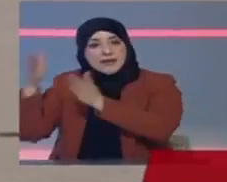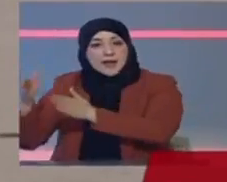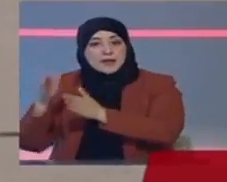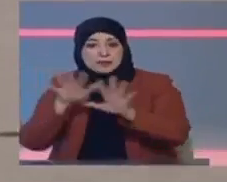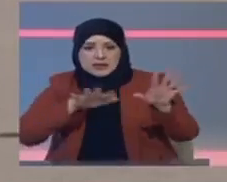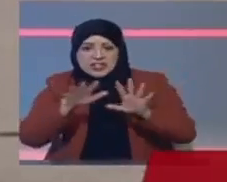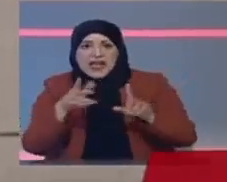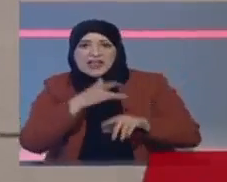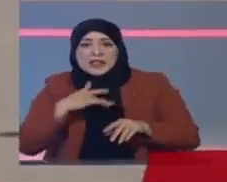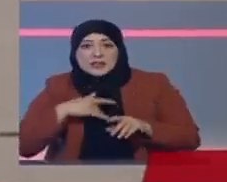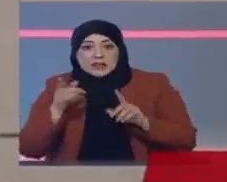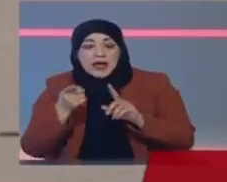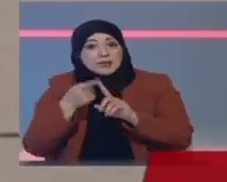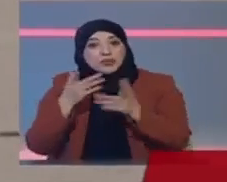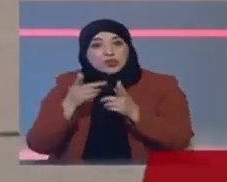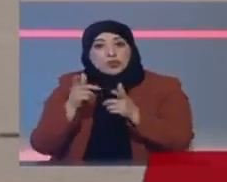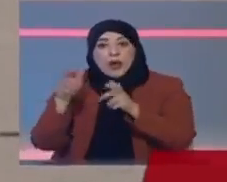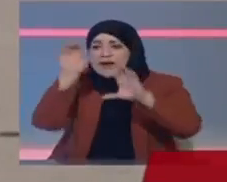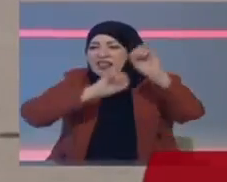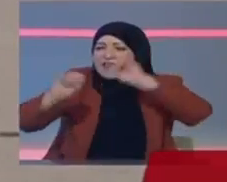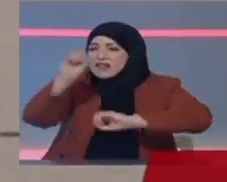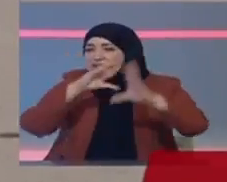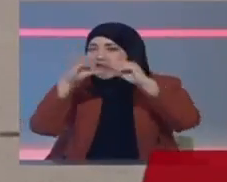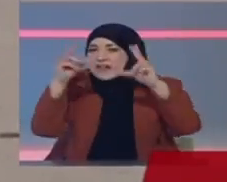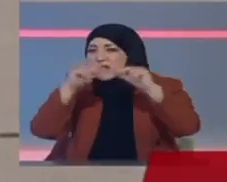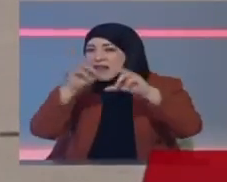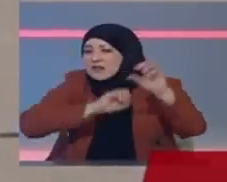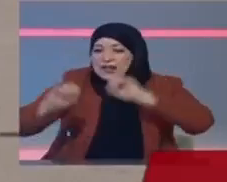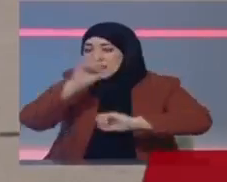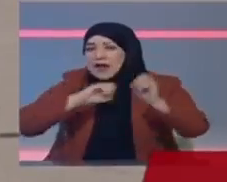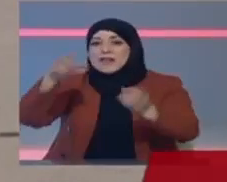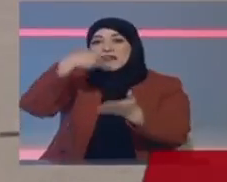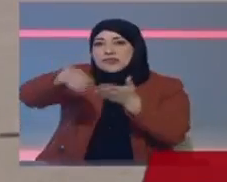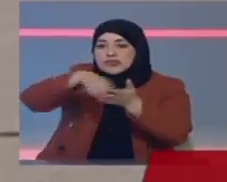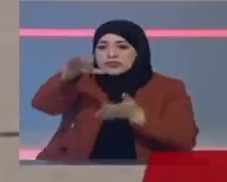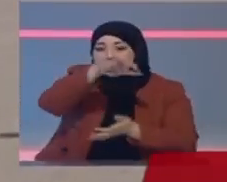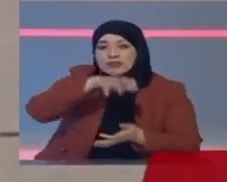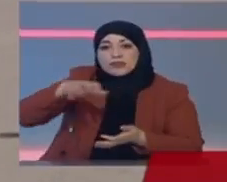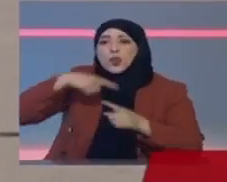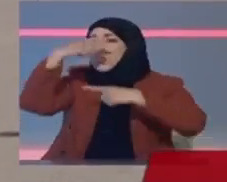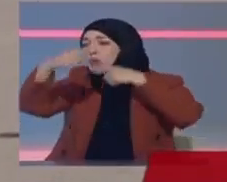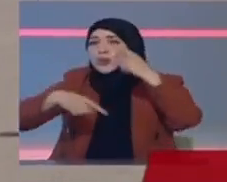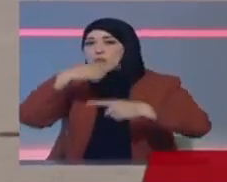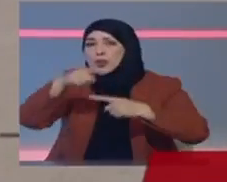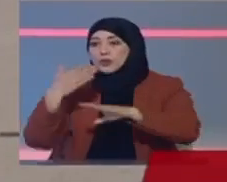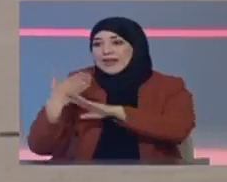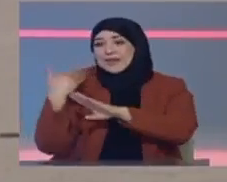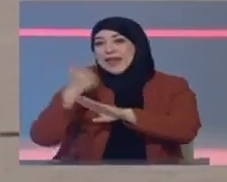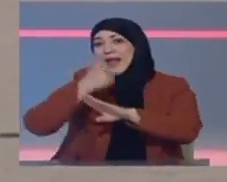بيكونوا السوق يوميا يوميا يتم تعقيم السوق اللي البارح